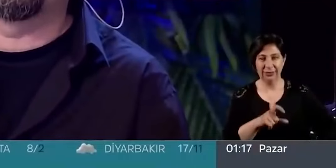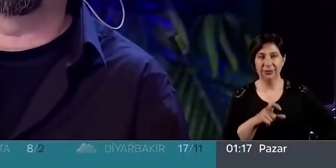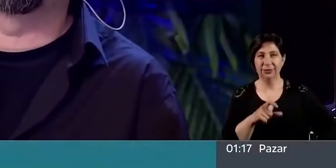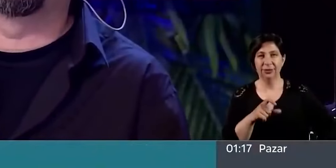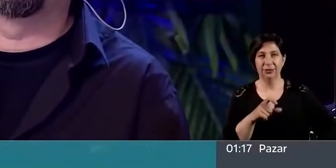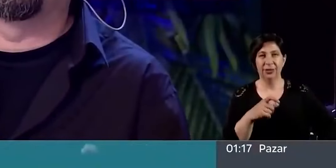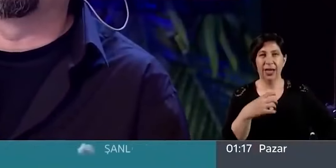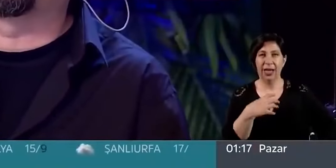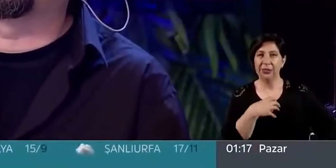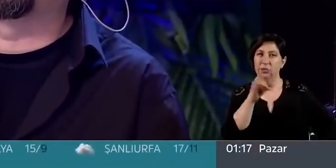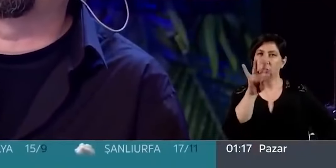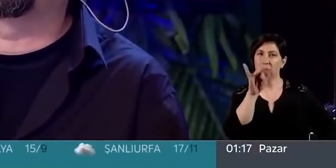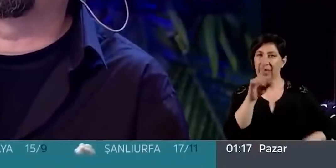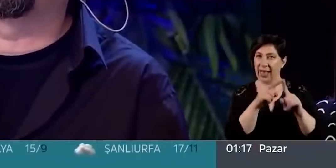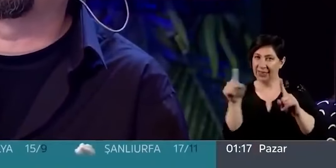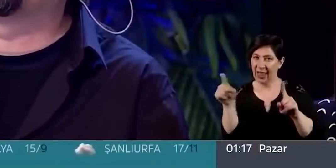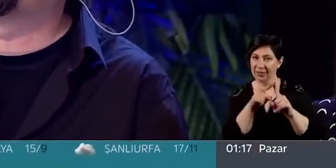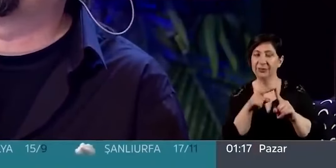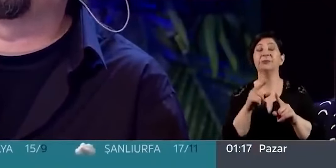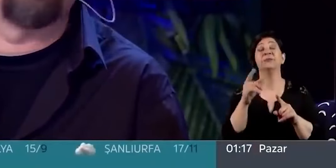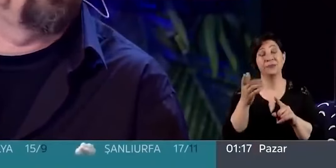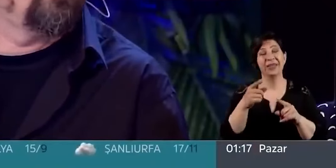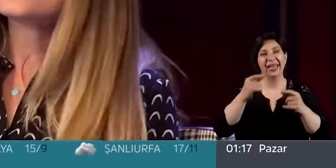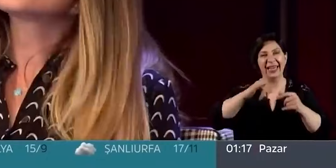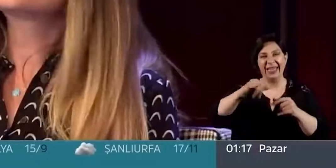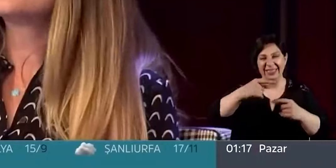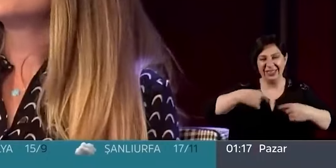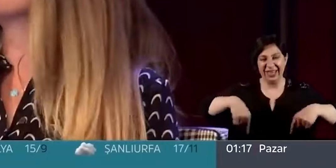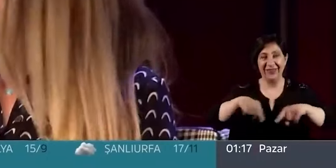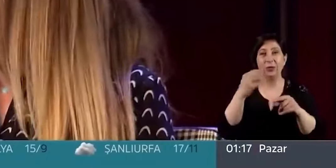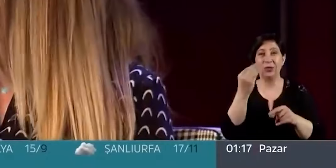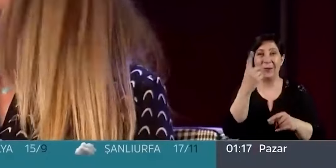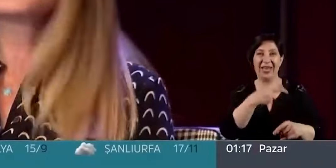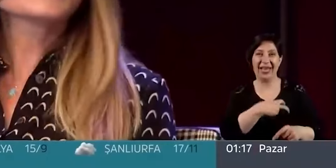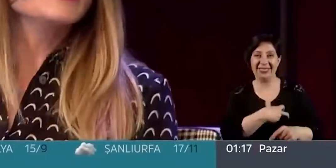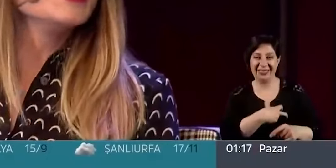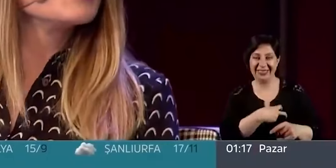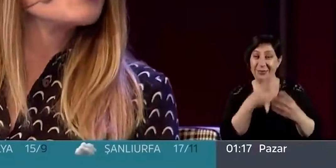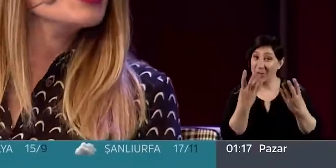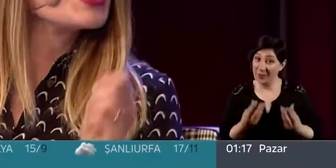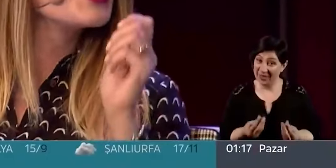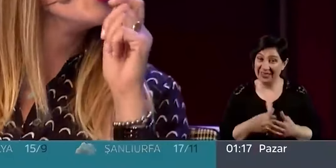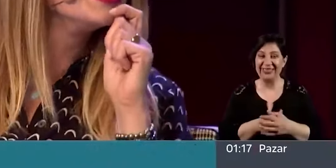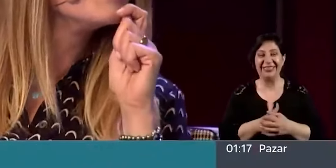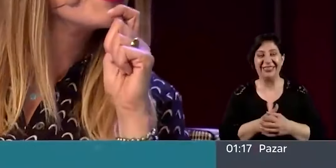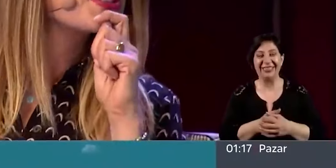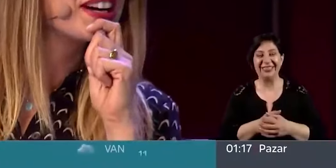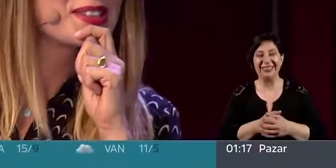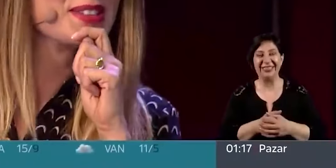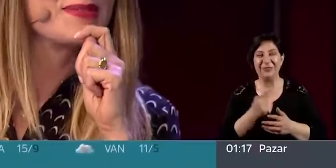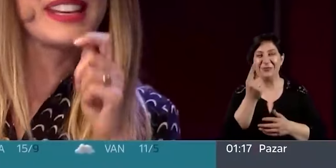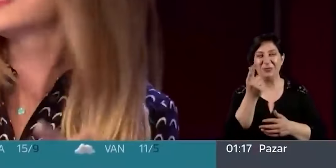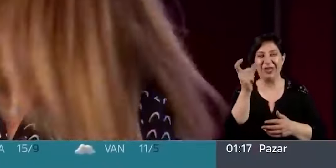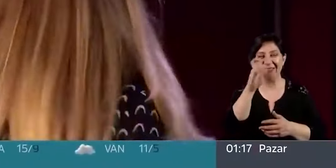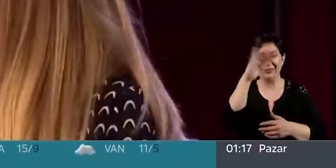Evet. Haziran 14. Yine yakın çevreden bir insanla güzel bir aşka yelken açabilirsin. Öyle mi? Bunları söyleyelim